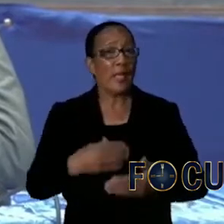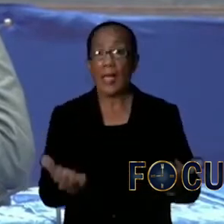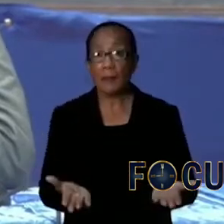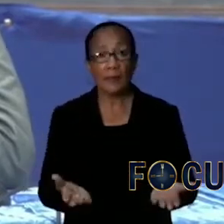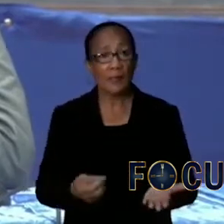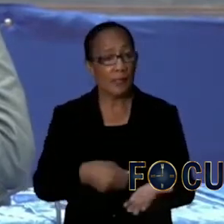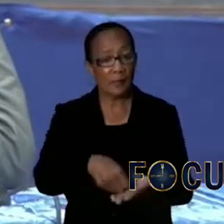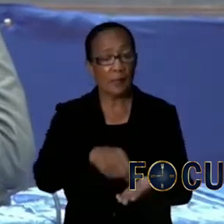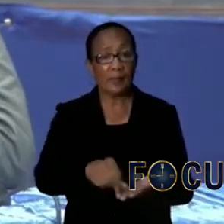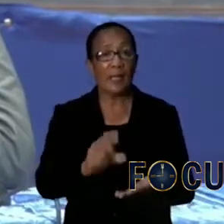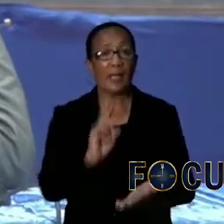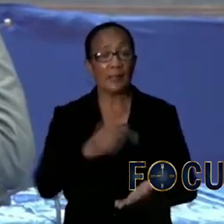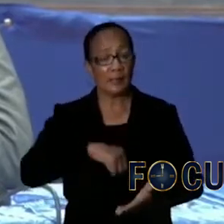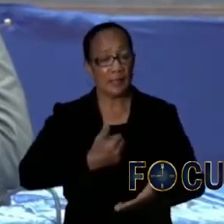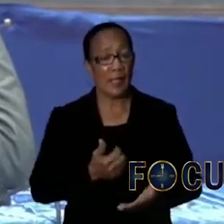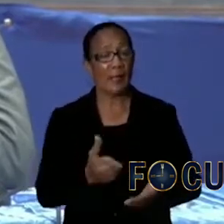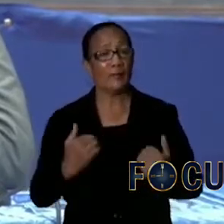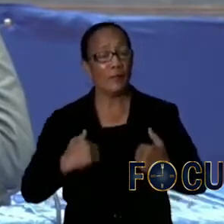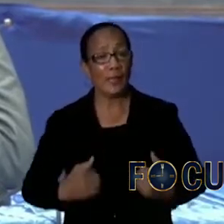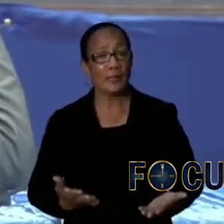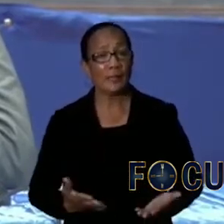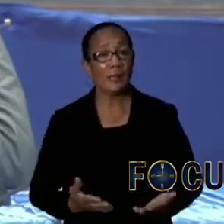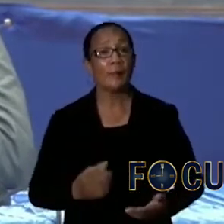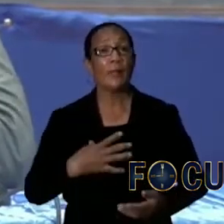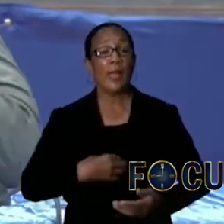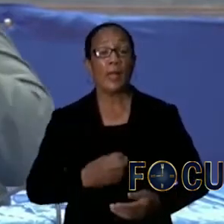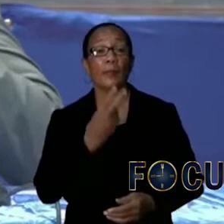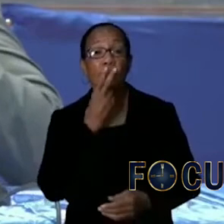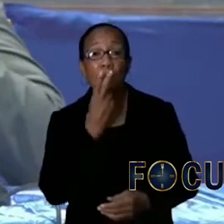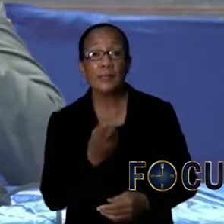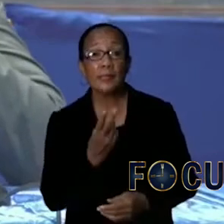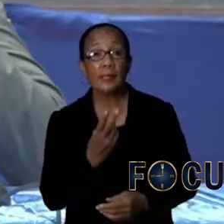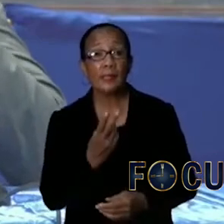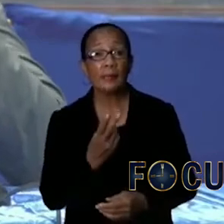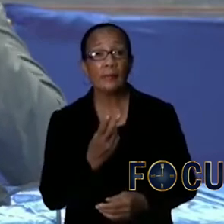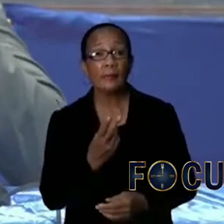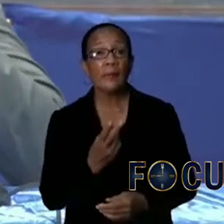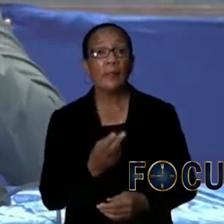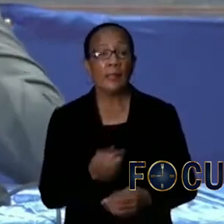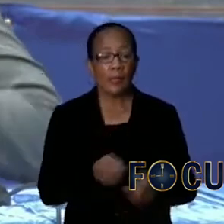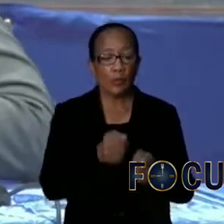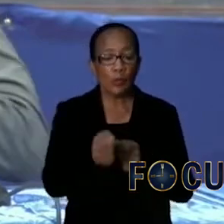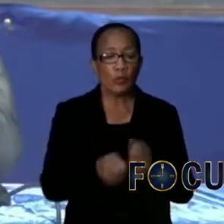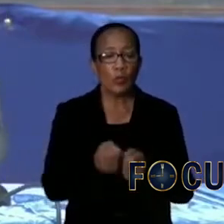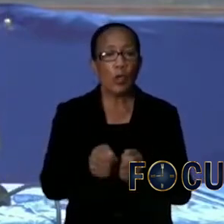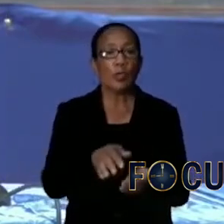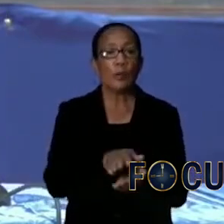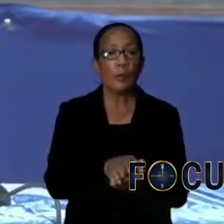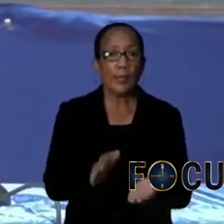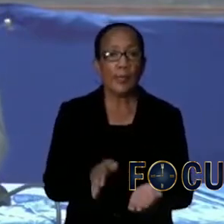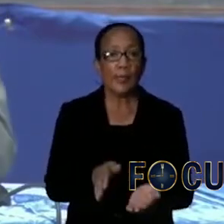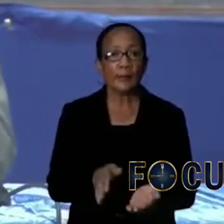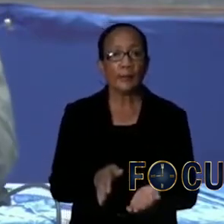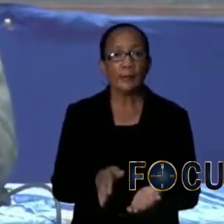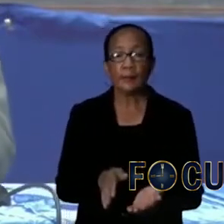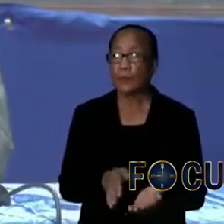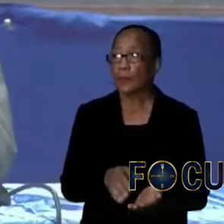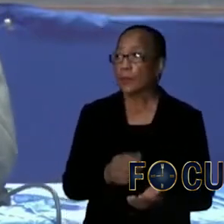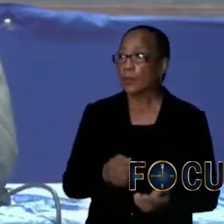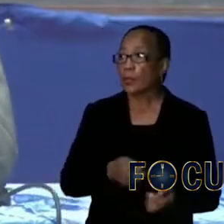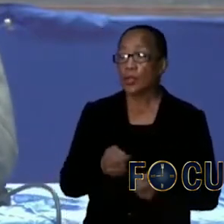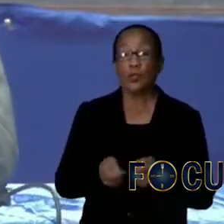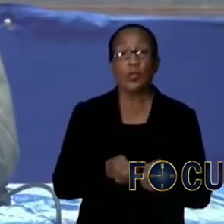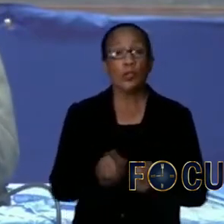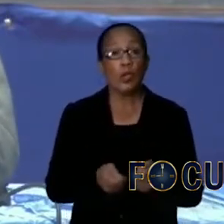worden vergoed. Dat wij hebben geconstateerd dat een revisie van het zorgpakket, ik zal het even weghalen, een revisie